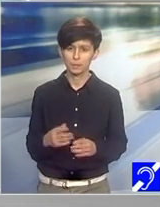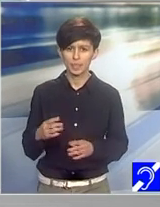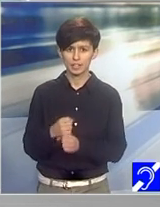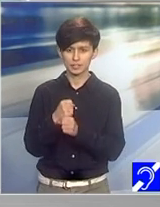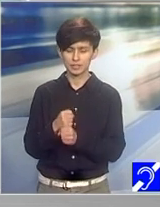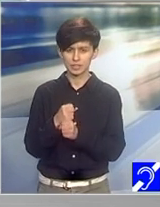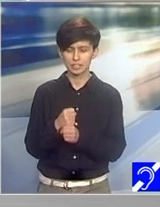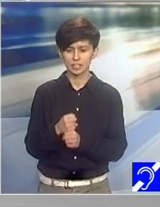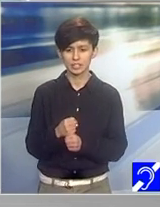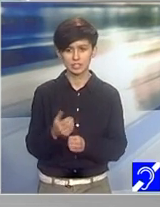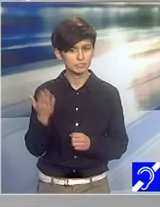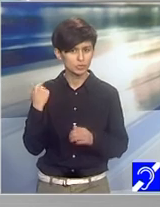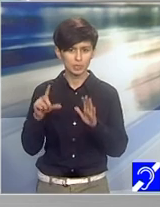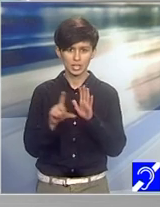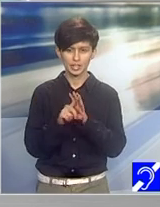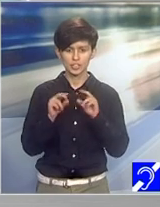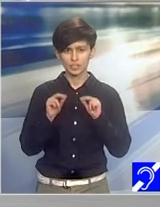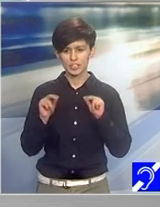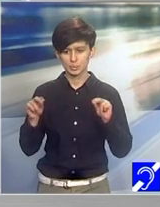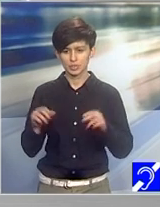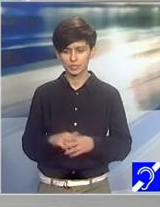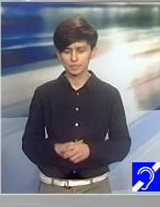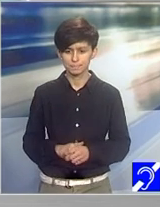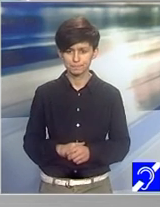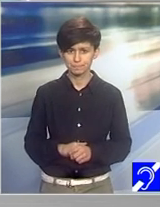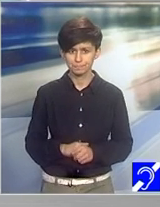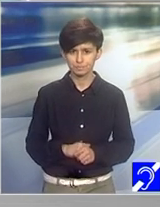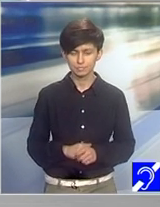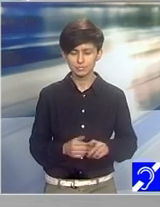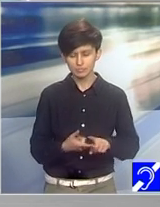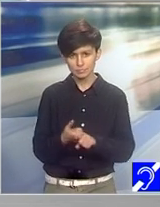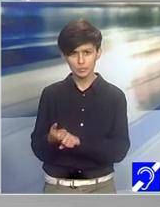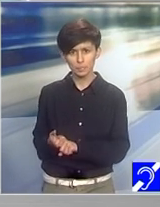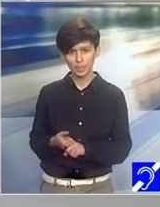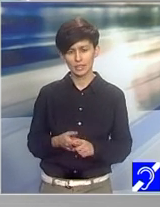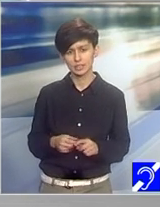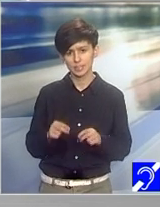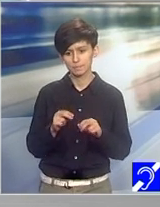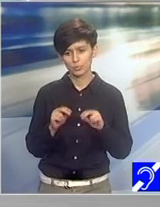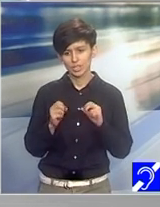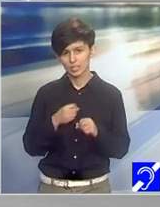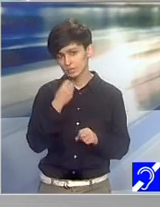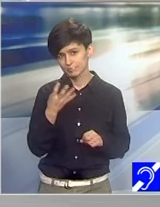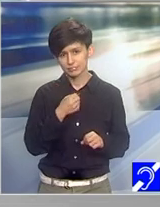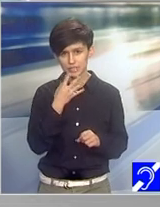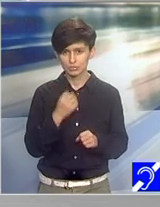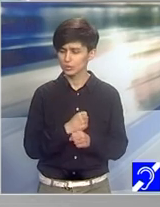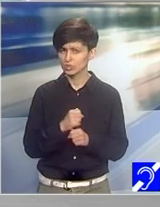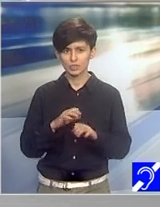legii învățământului. Dar apropo de mesaje, de discursurile care au fost foarte clare și de o